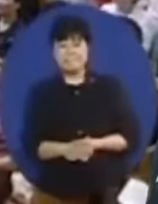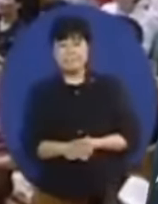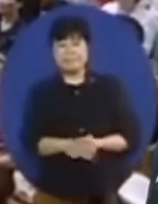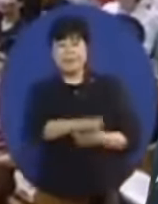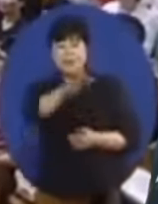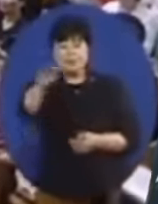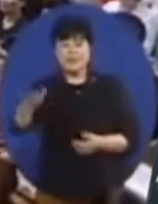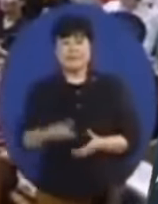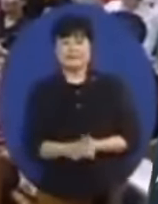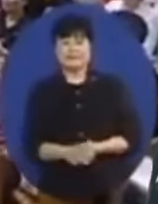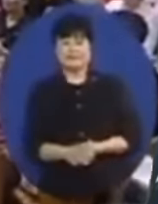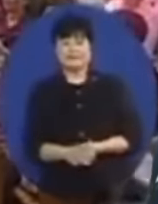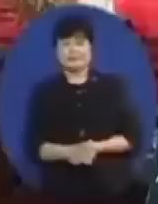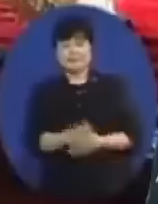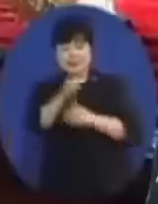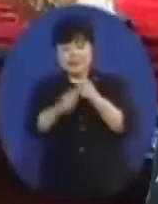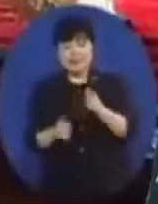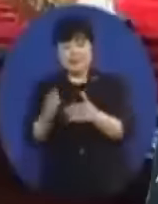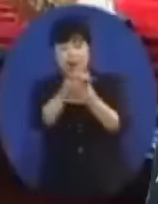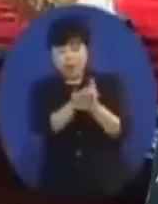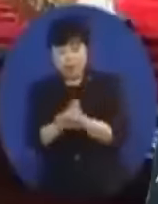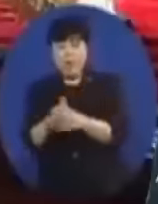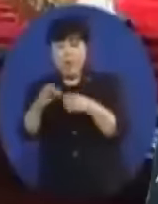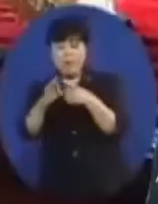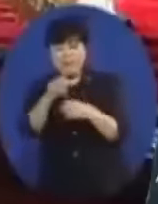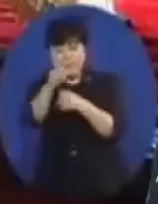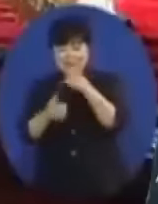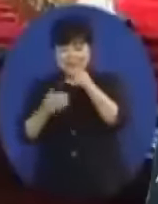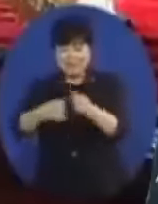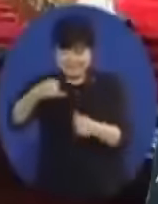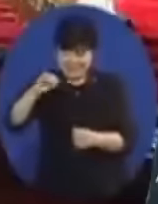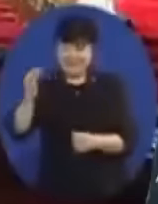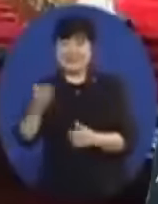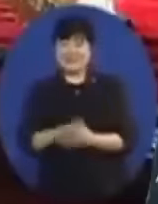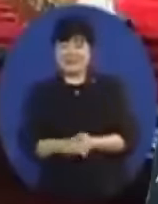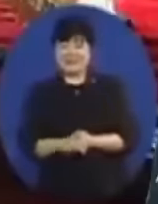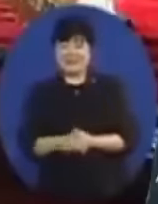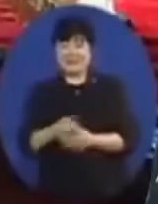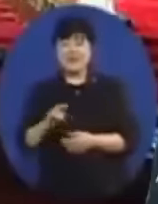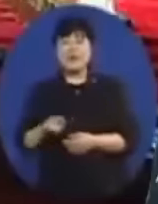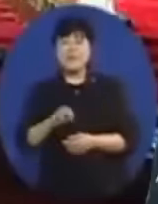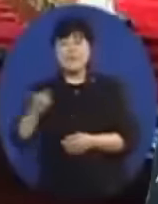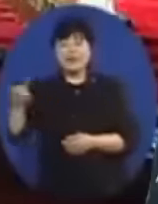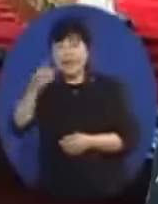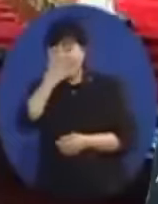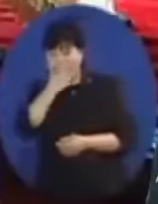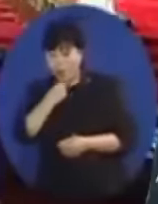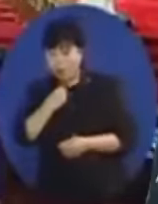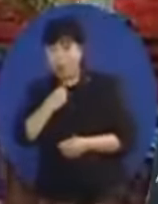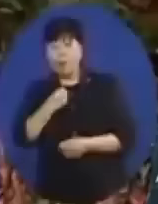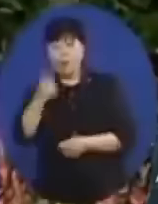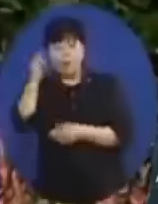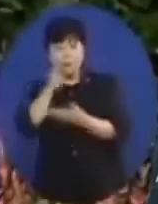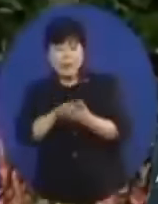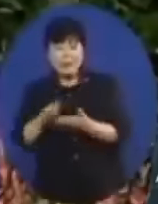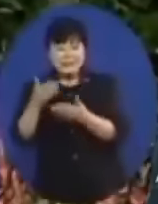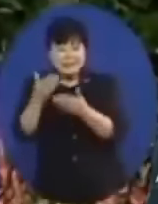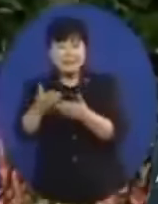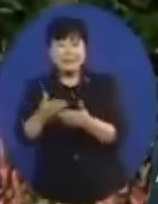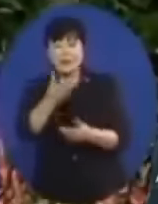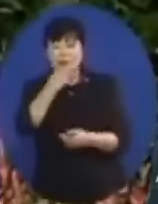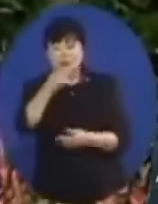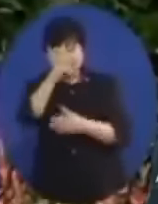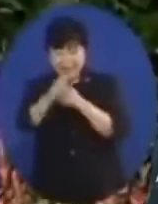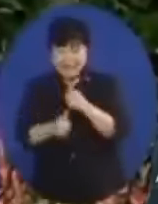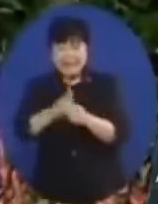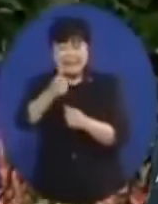우리가 하나님과 화목하면 하나님의 자녀가 되지. 마태복음 5장 9절에 화평하게 하는 자는 복이 있나니